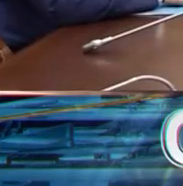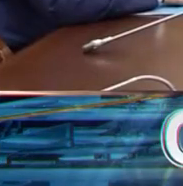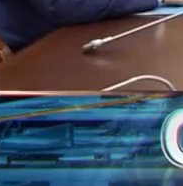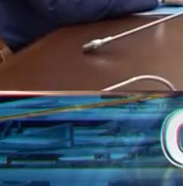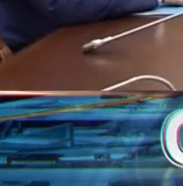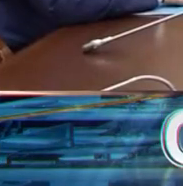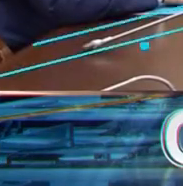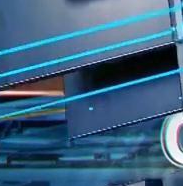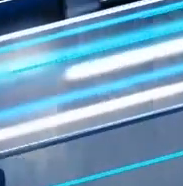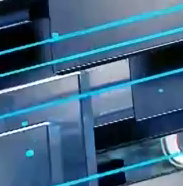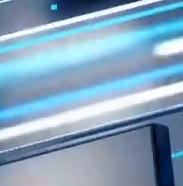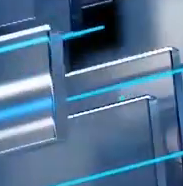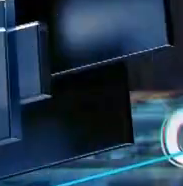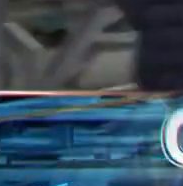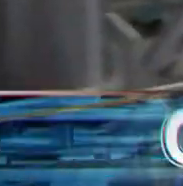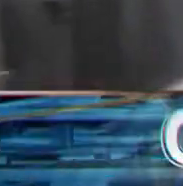кодекс.